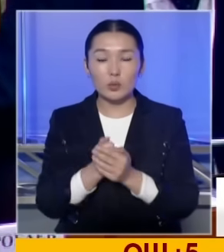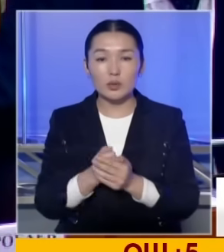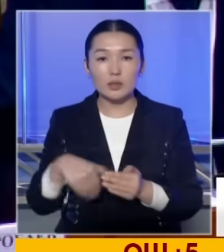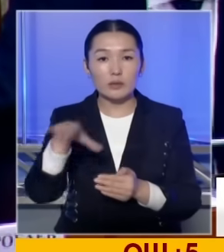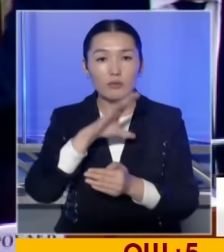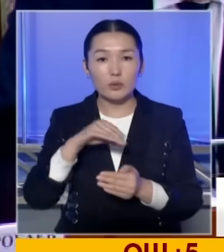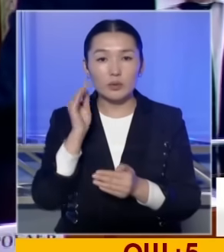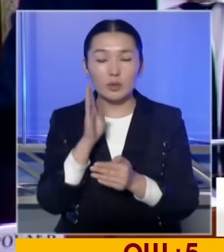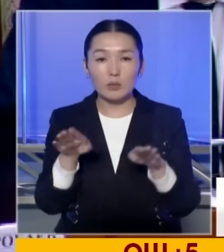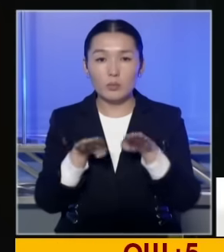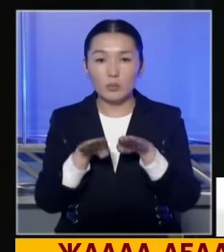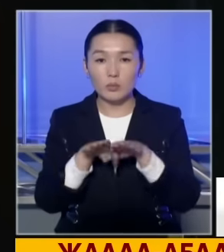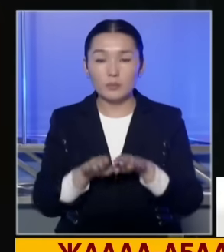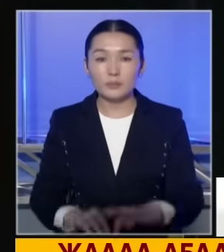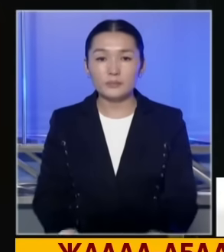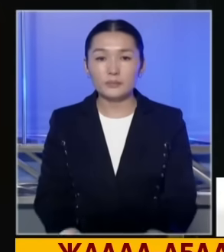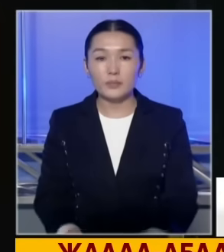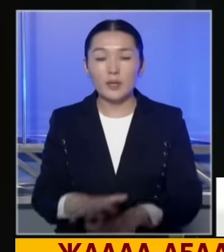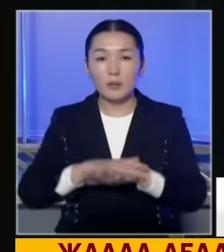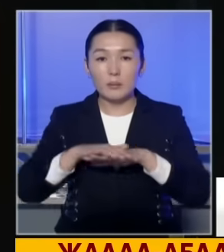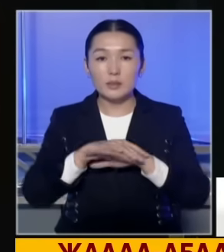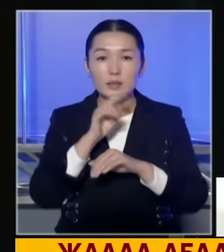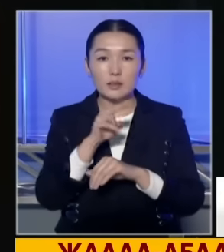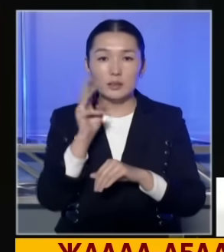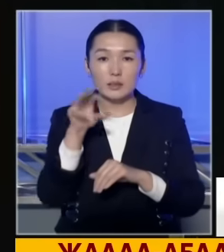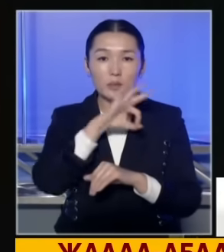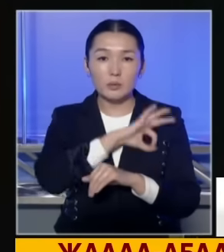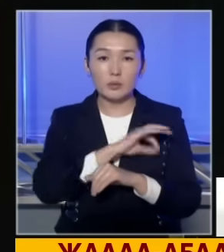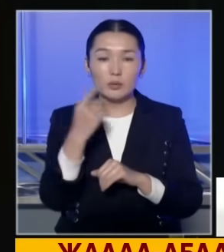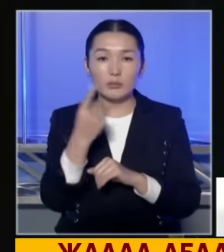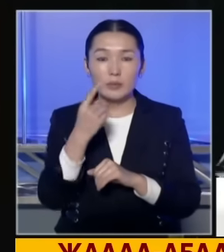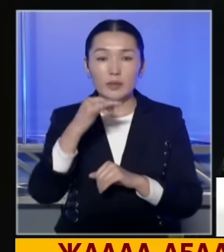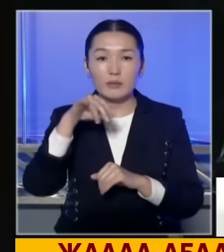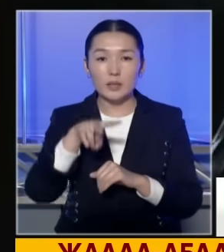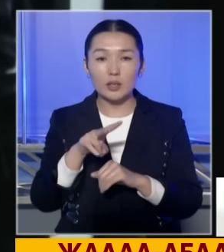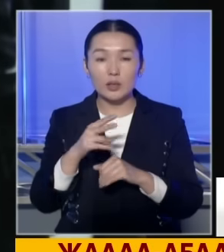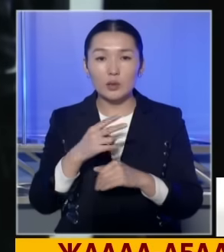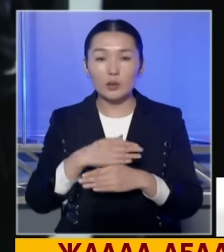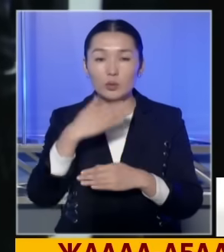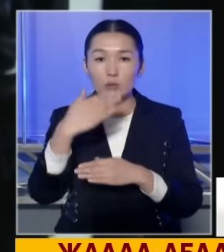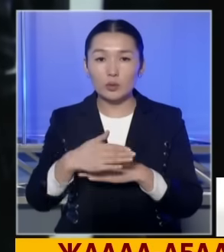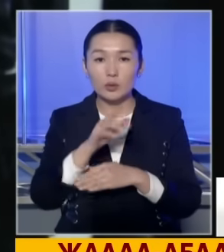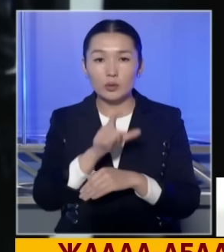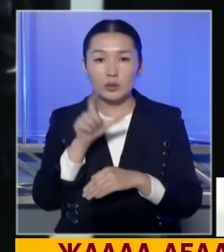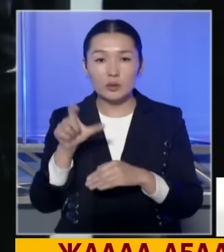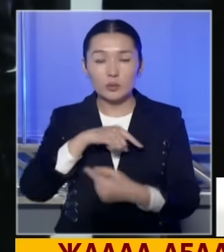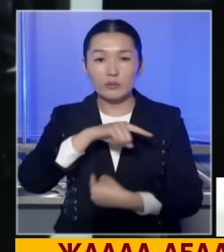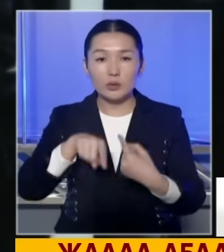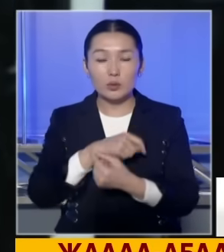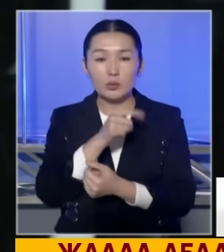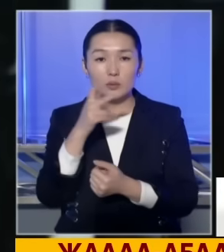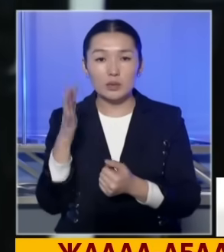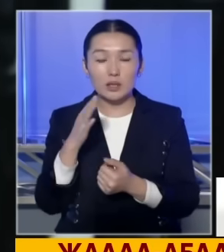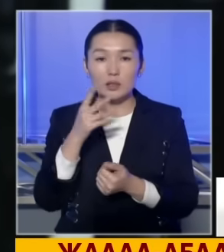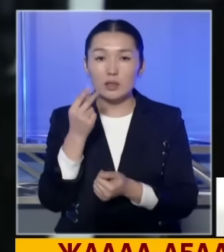ошолорду тең дегенге аракет кылабыз. Базарларда ККМ аппаратын колдонуу 1 июлга жылдырылган. Эл өкүлдөрүнүн айрымдары бул чечимдин